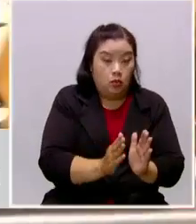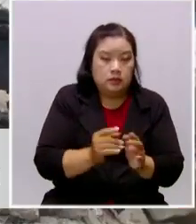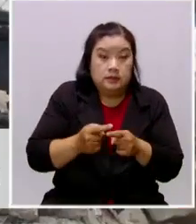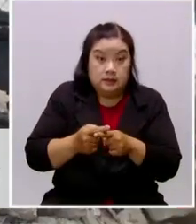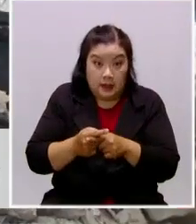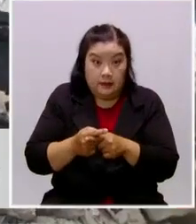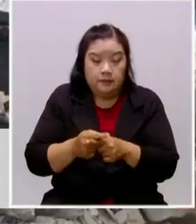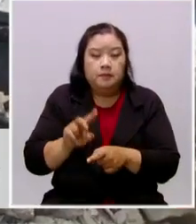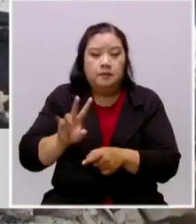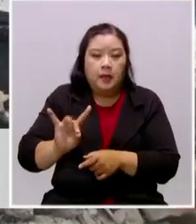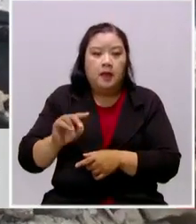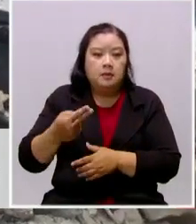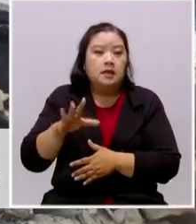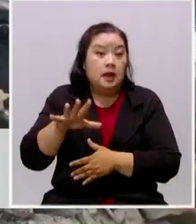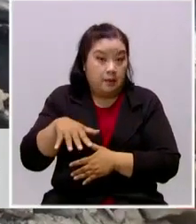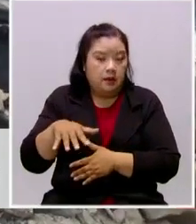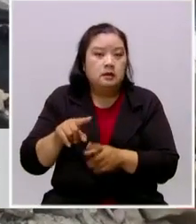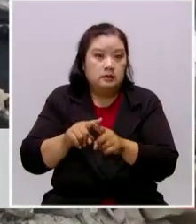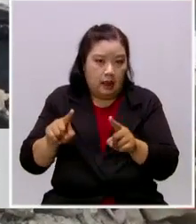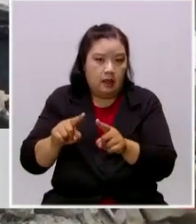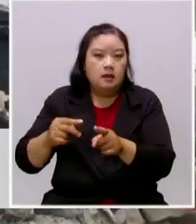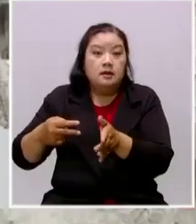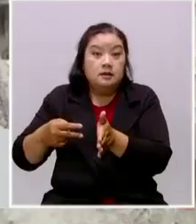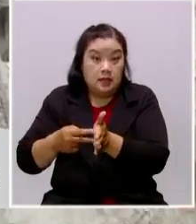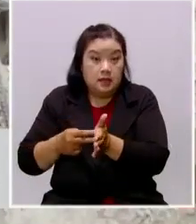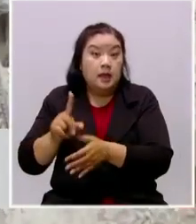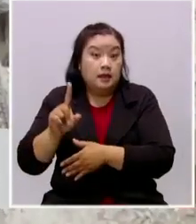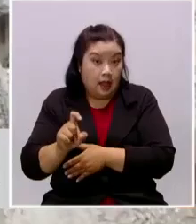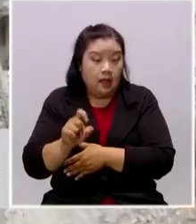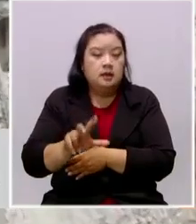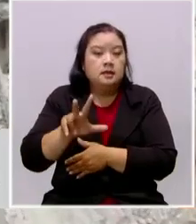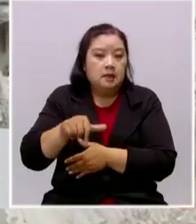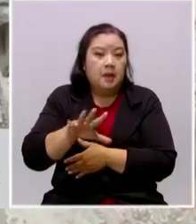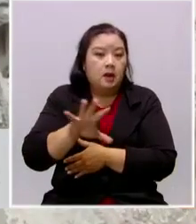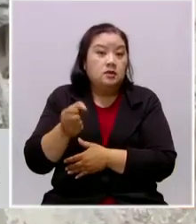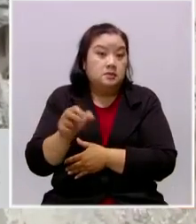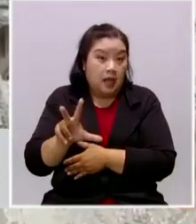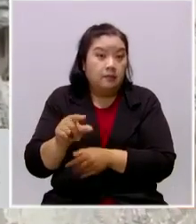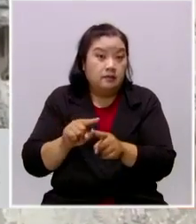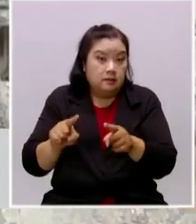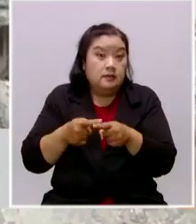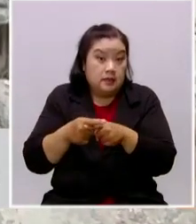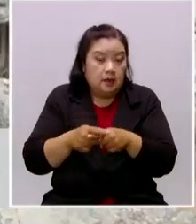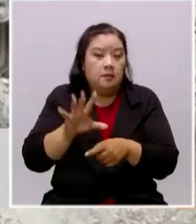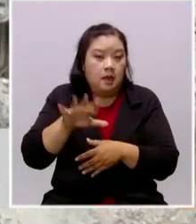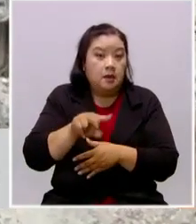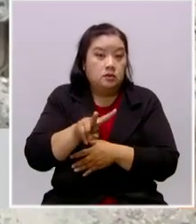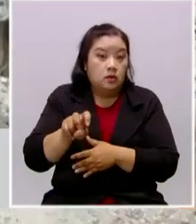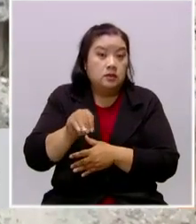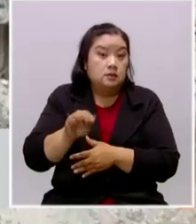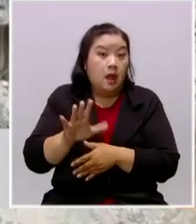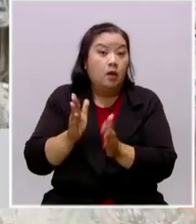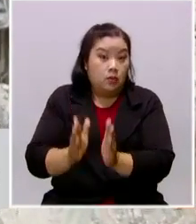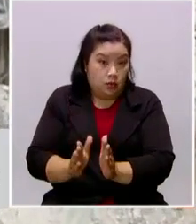852คนส่วนซีเรียเสียชีวิต3513คนบาดเจ็บ5245